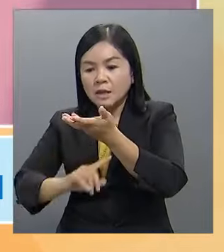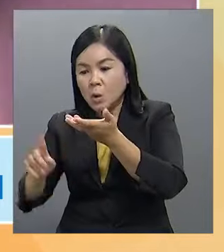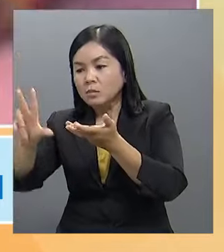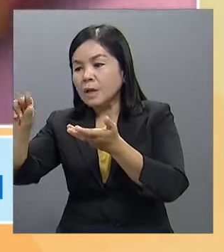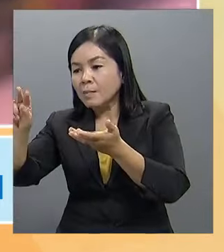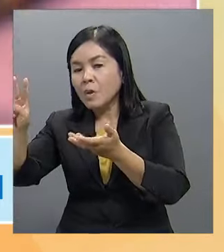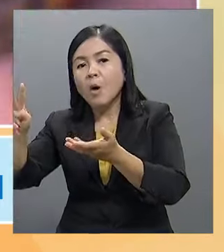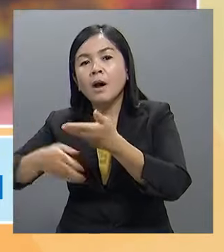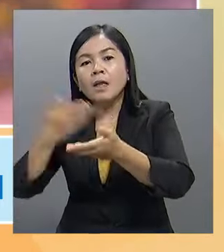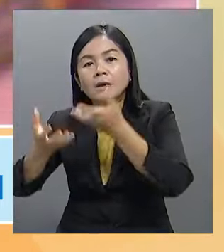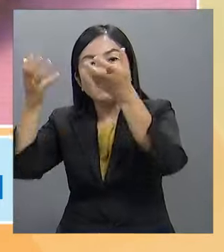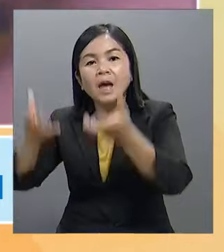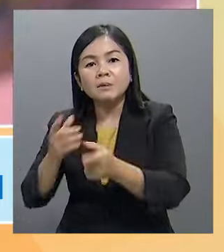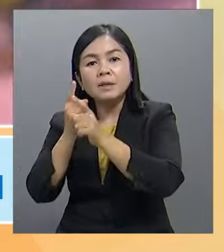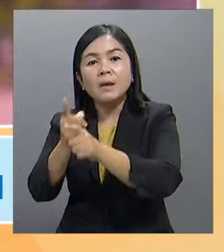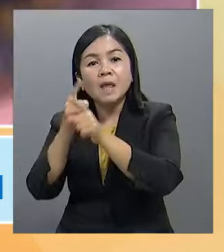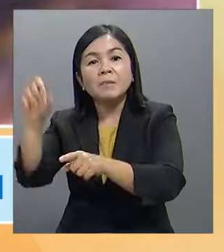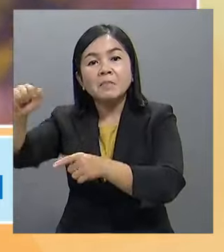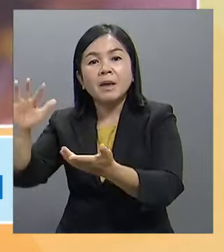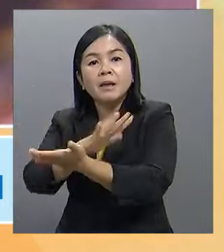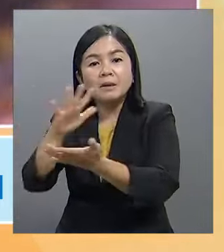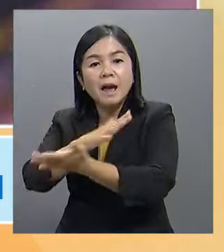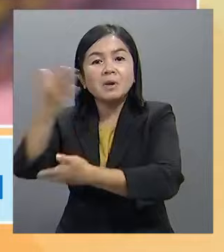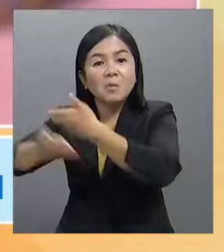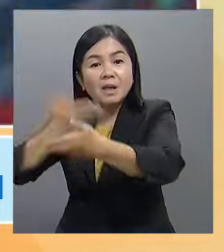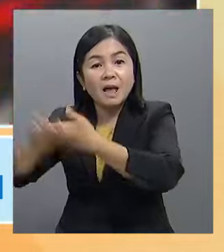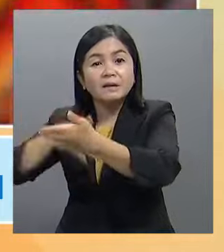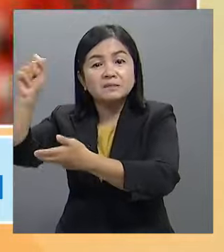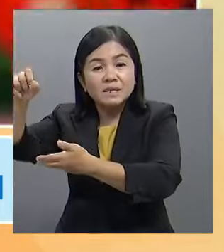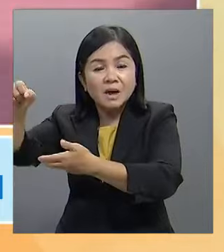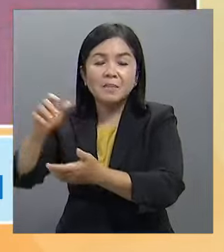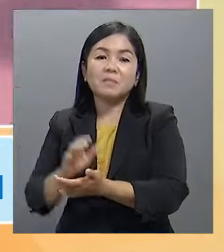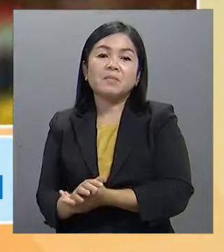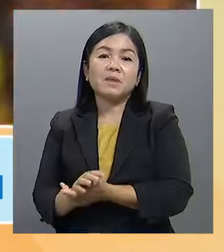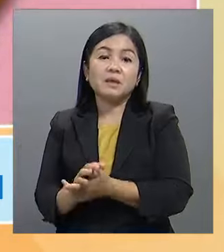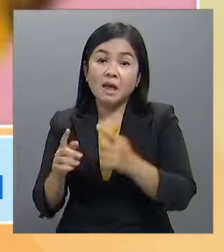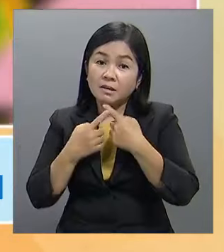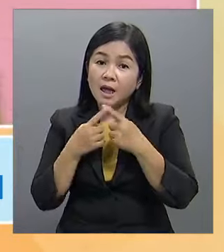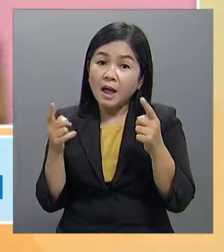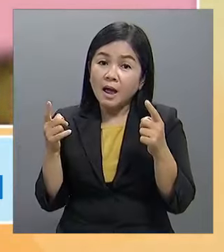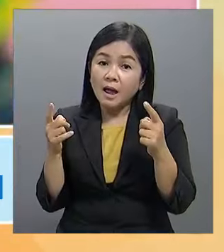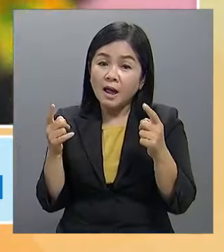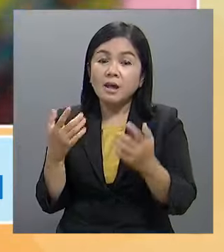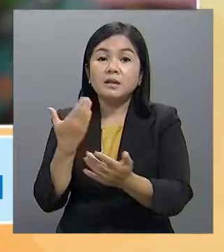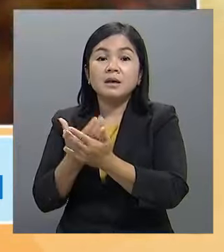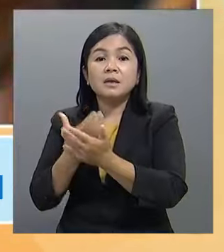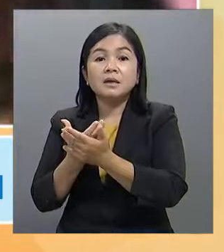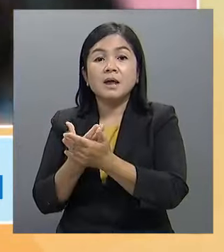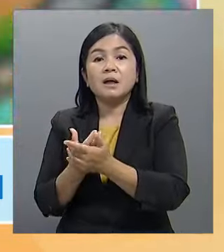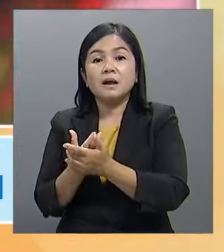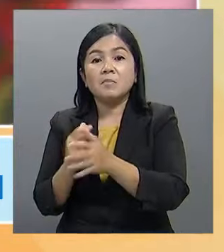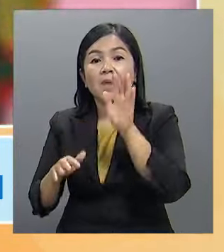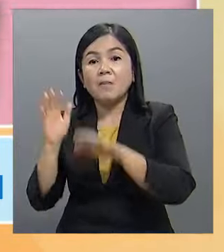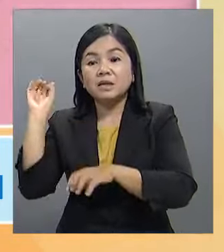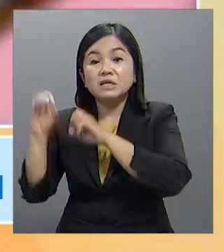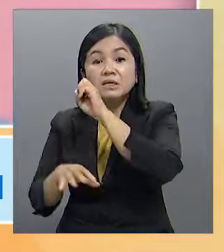ามน้ำหนักนี่พี่ใช่ไหมแล้วก็ประเภทของขยะชิ้นนั้นด้วย แต่จริงๆก็ไม่ได้คิดอะไรบอก32บาทก็คือดีแล้วเพราะมันคือขยะไงคะแล้วก็ที่ส